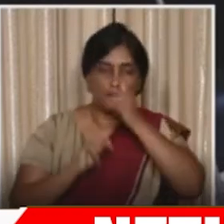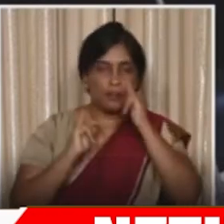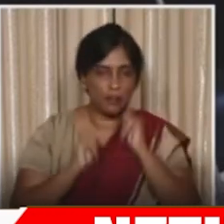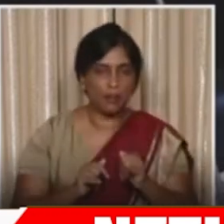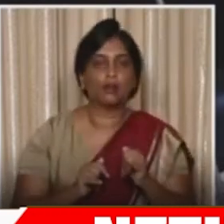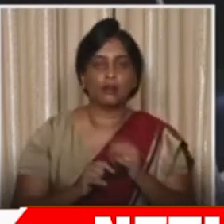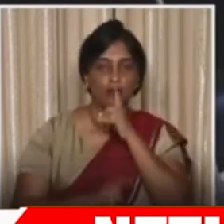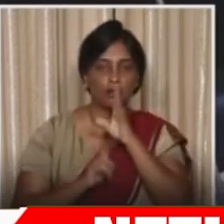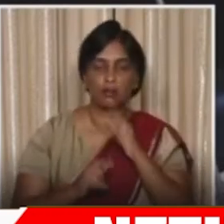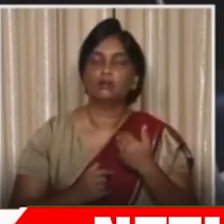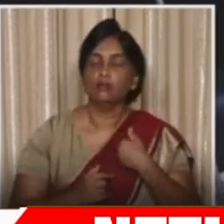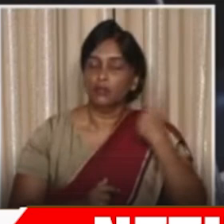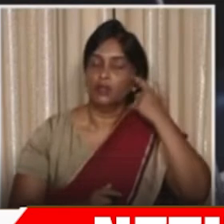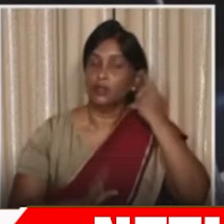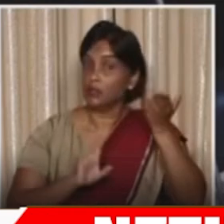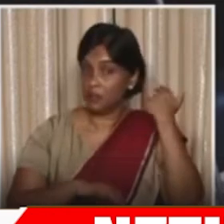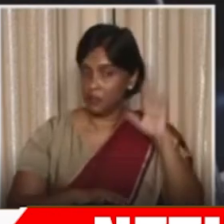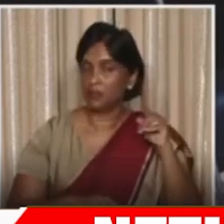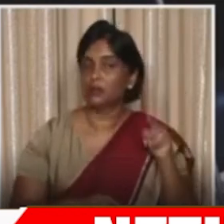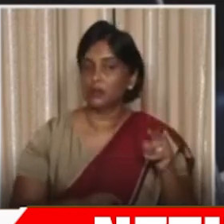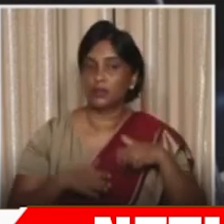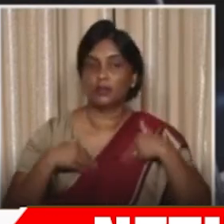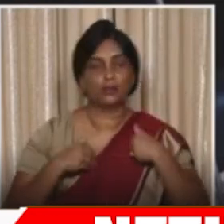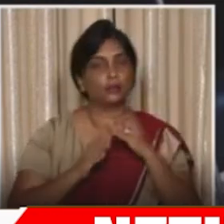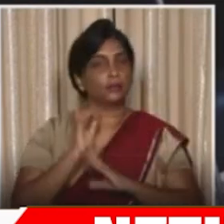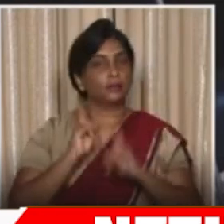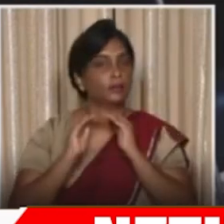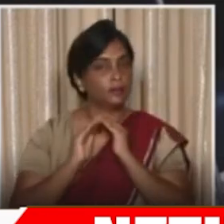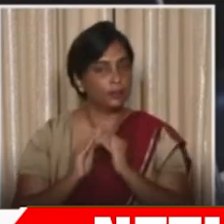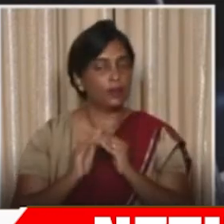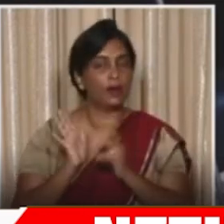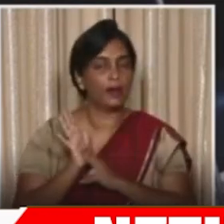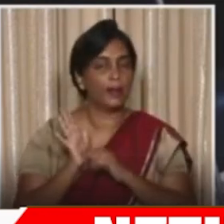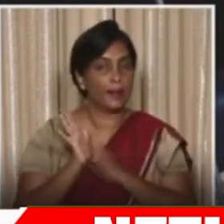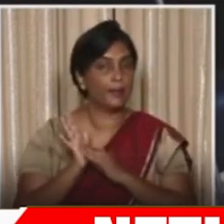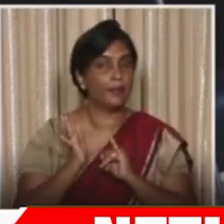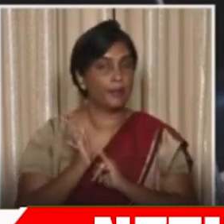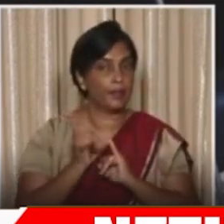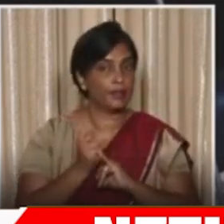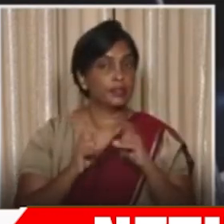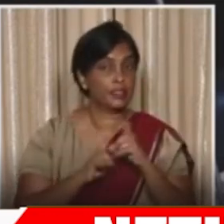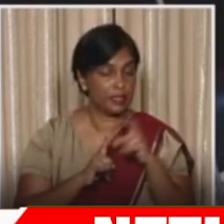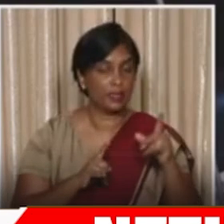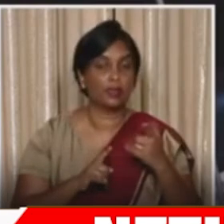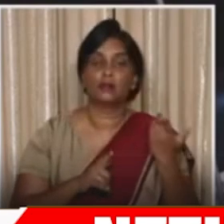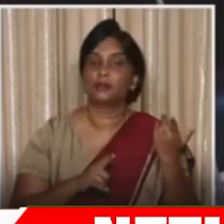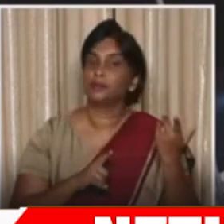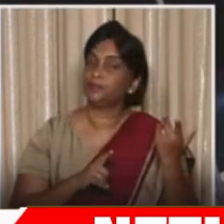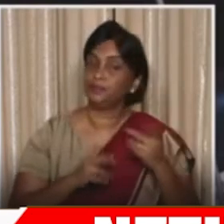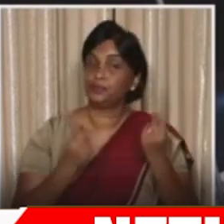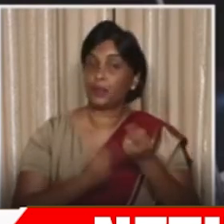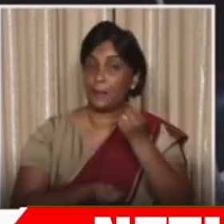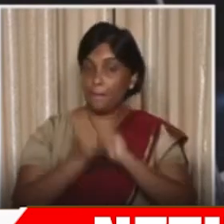ගැන කතා කරනකොට මට මතකයි ඒ කාලේ සෞඛ්‍ය අමාත්‍යාංශය MSD එක සෞඛ්‍ය මේ වෛද්‍ය සැපයීම් අංශය